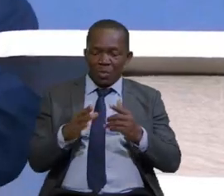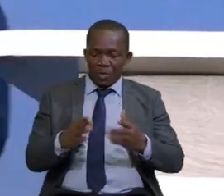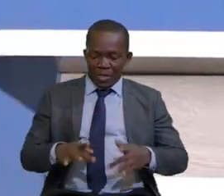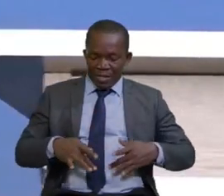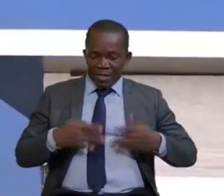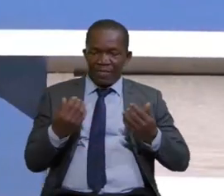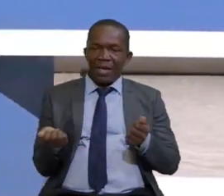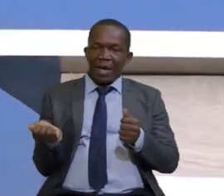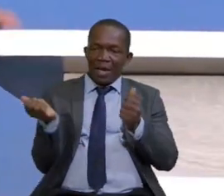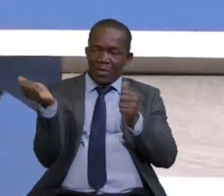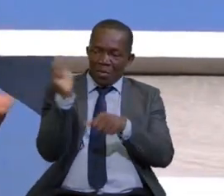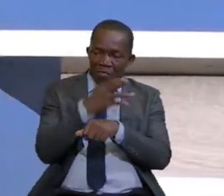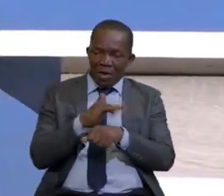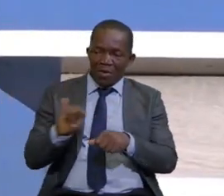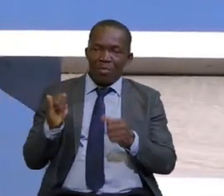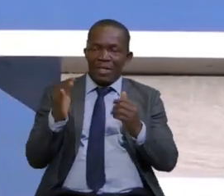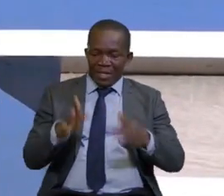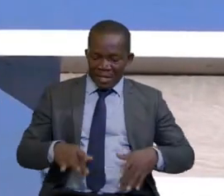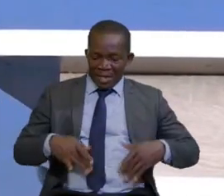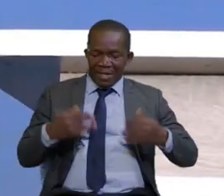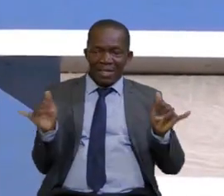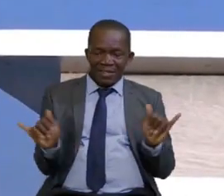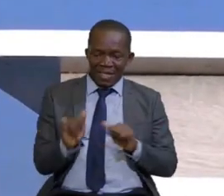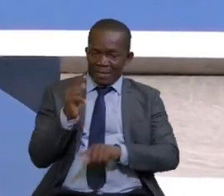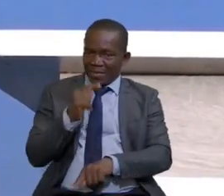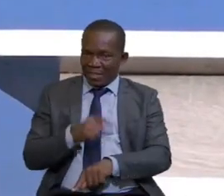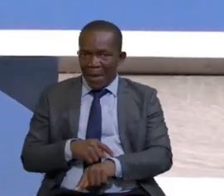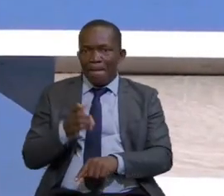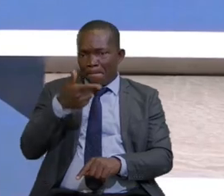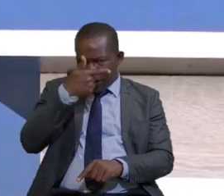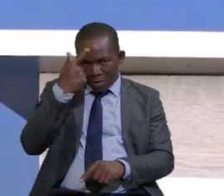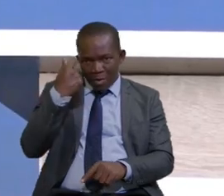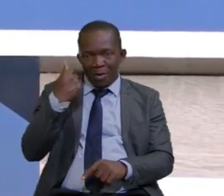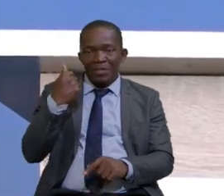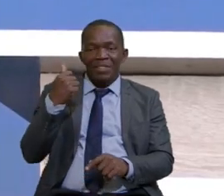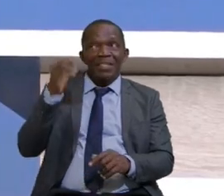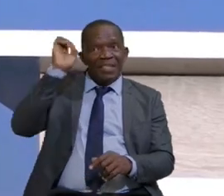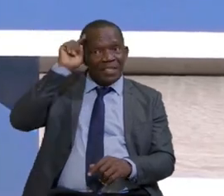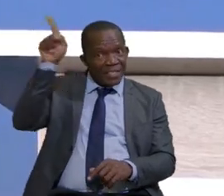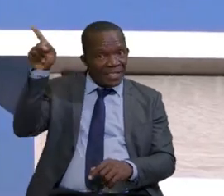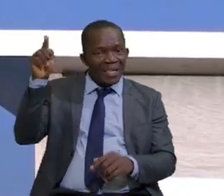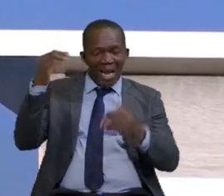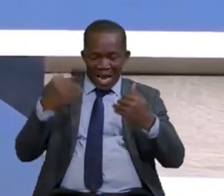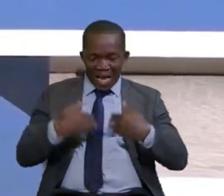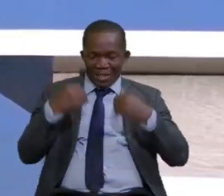l'heure même. Parce qu'il a l'autorité dominante